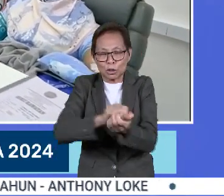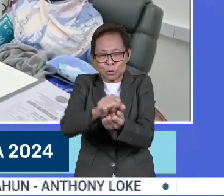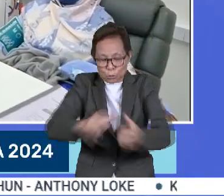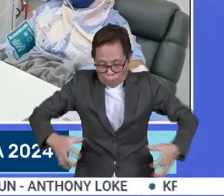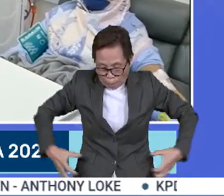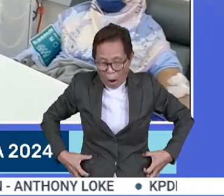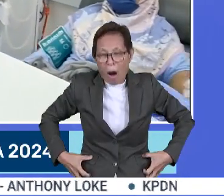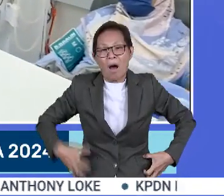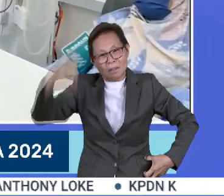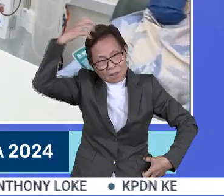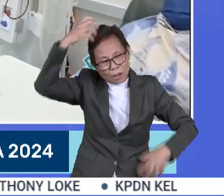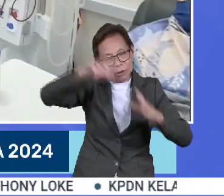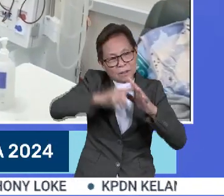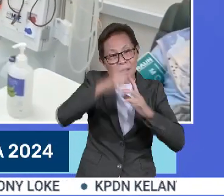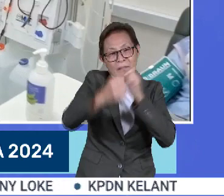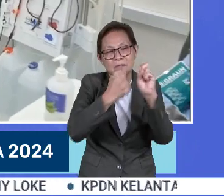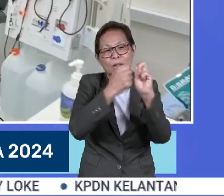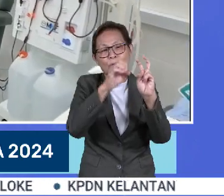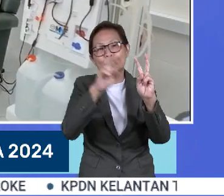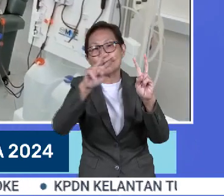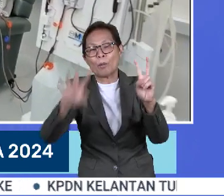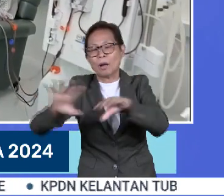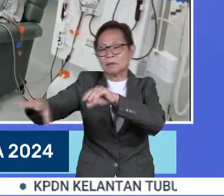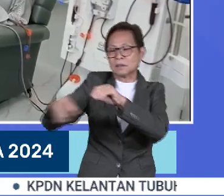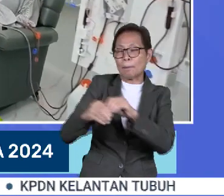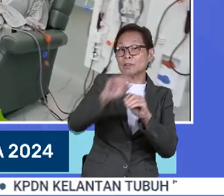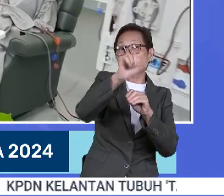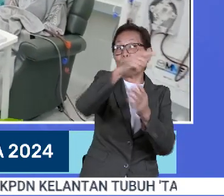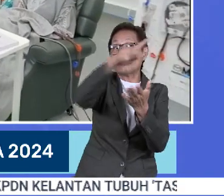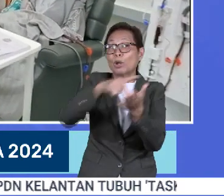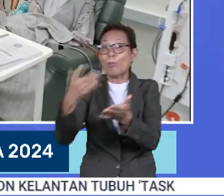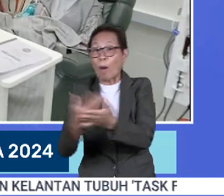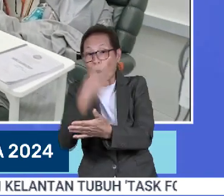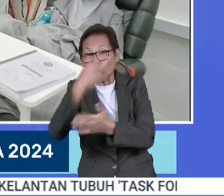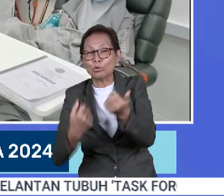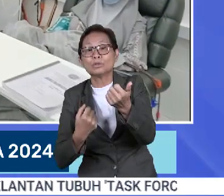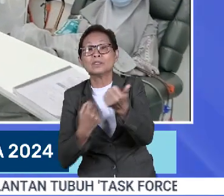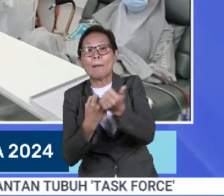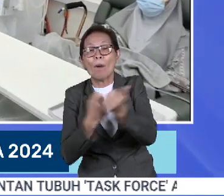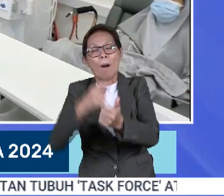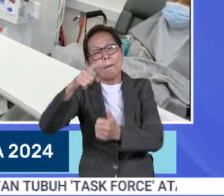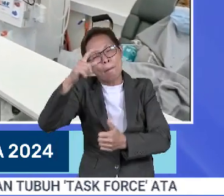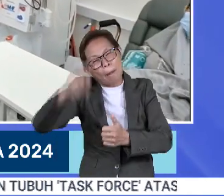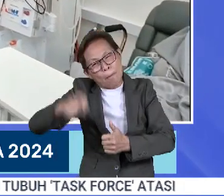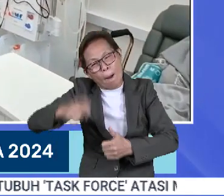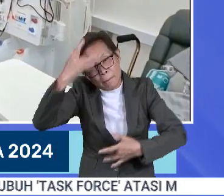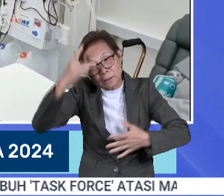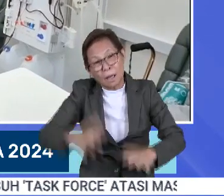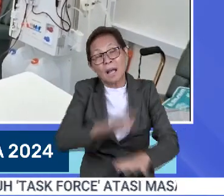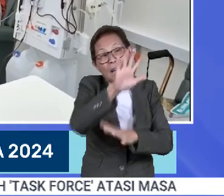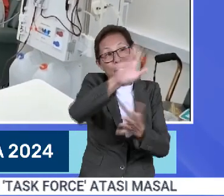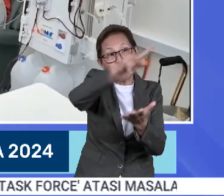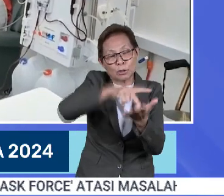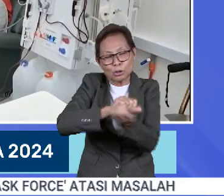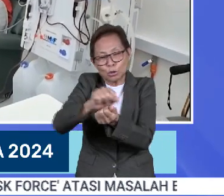bakal beroperasi tahun depan dengan pertambahan 10 pusat baru bagi menampung keperluan sakit saat ini 5